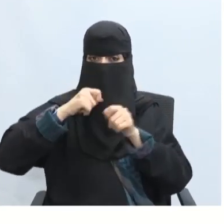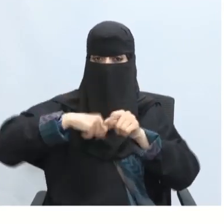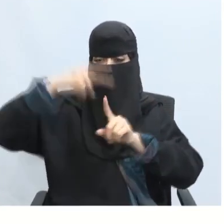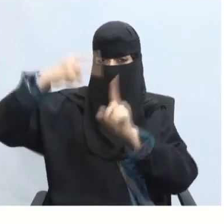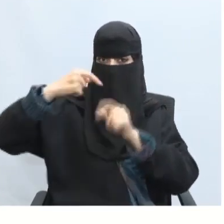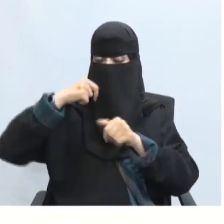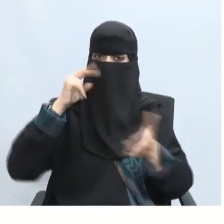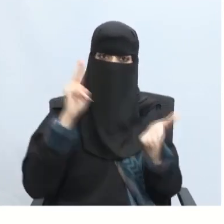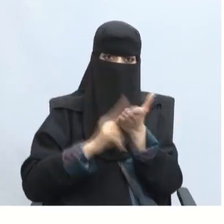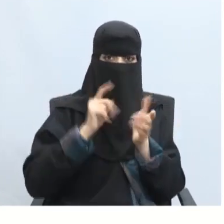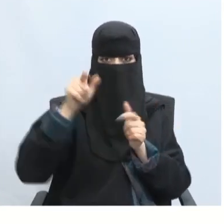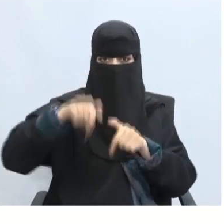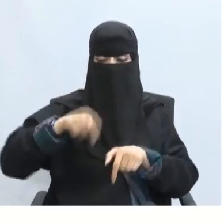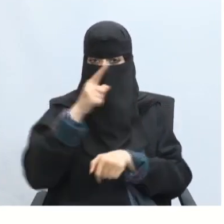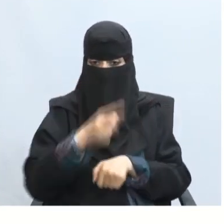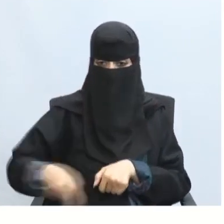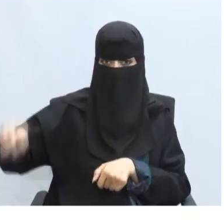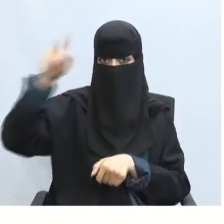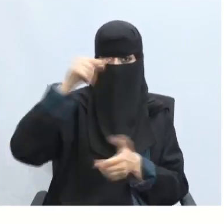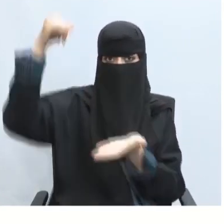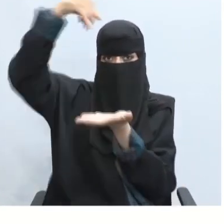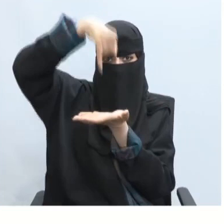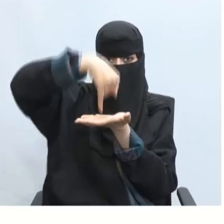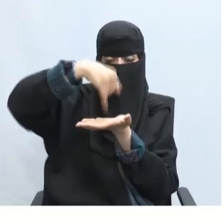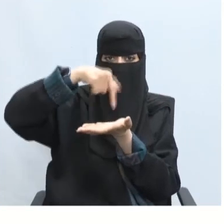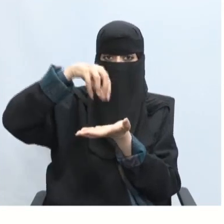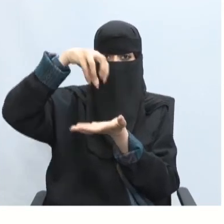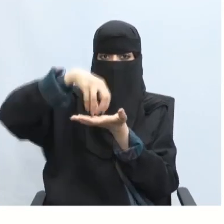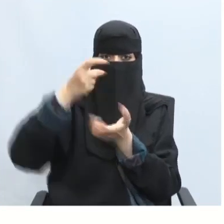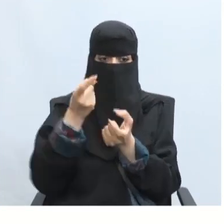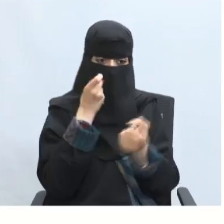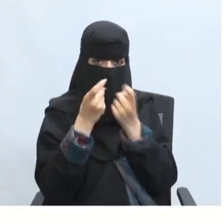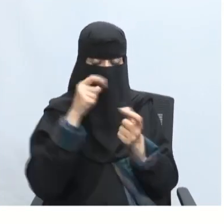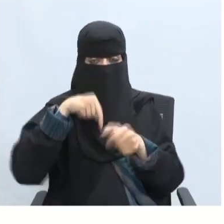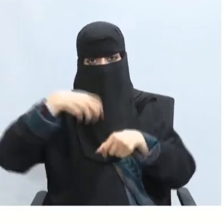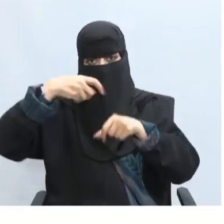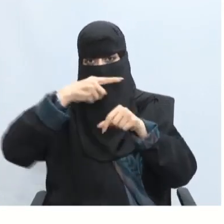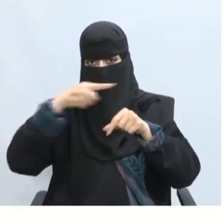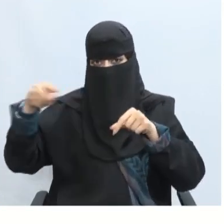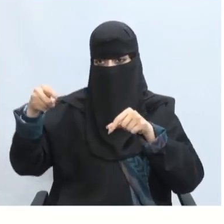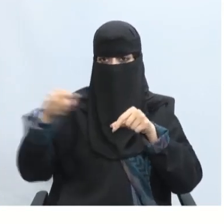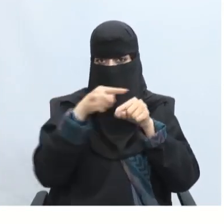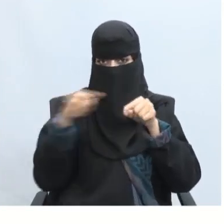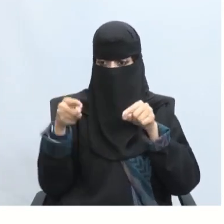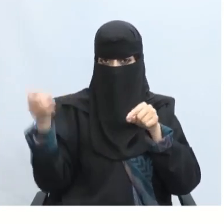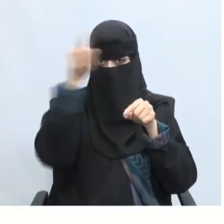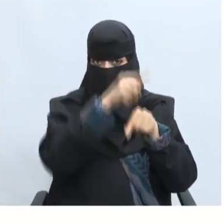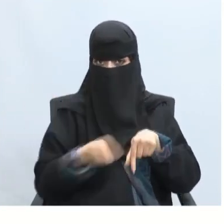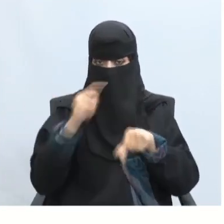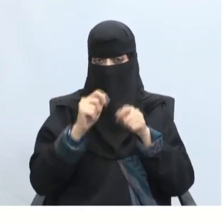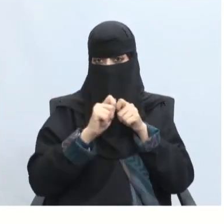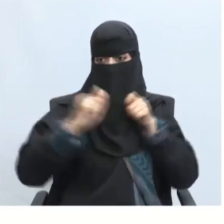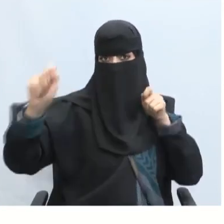ويمكن التعبير عن ذلك بدائره مر مزها محطه الرصد ونصف قطرها بعد المركز السطحي